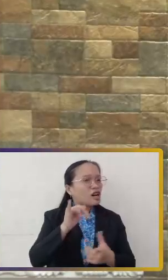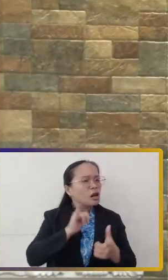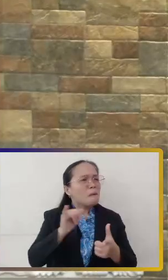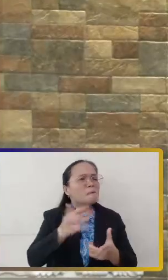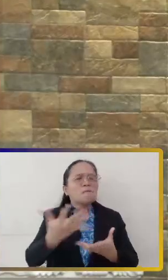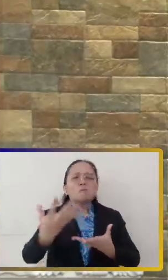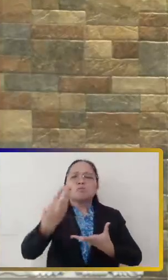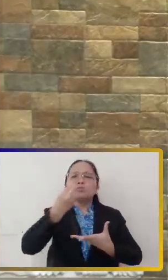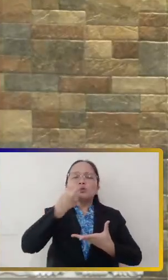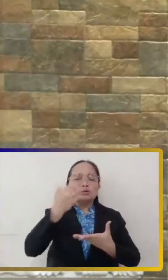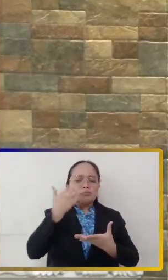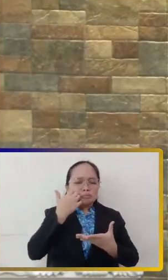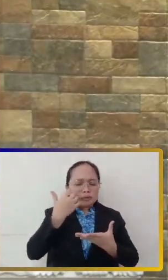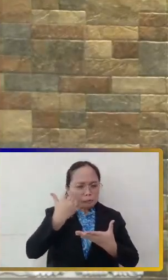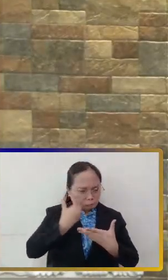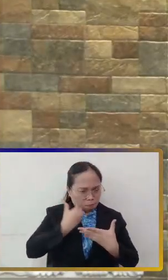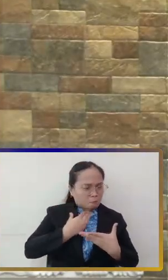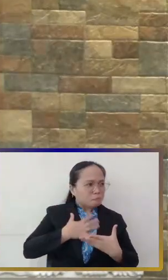You understand what I'm saying?